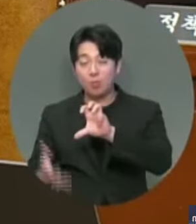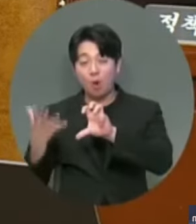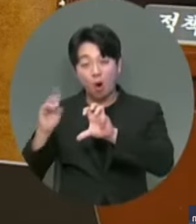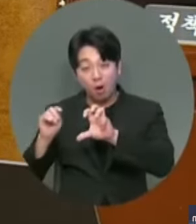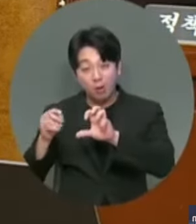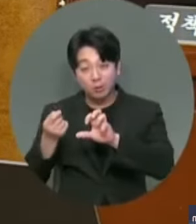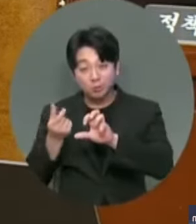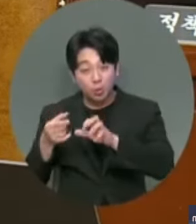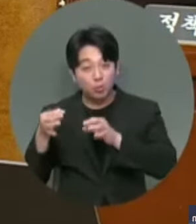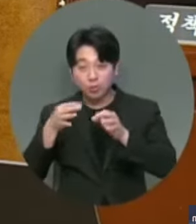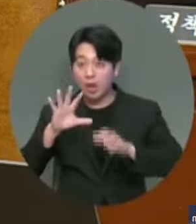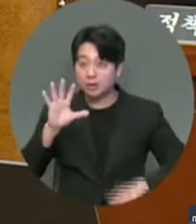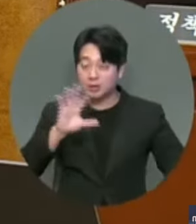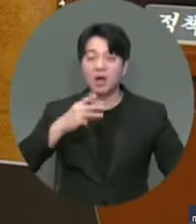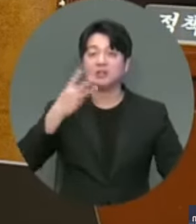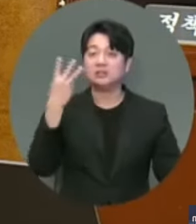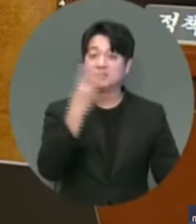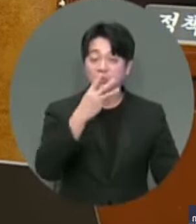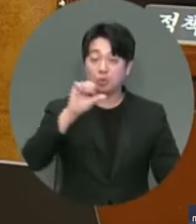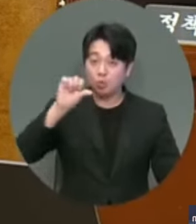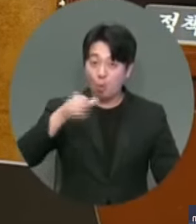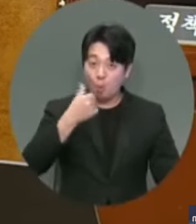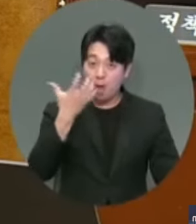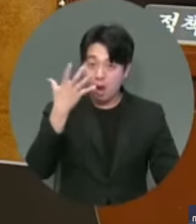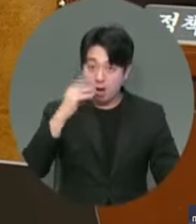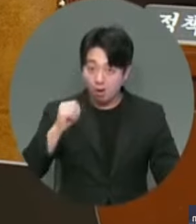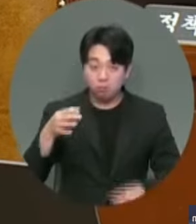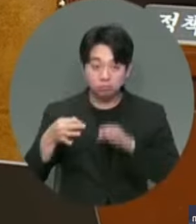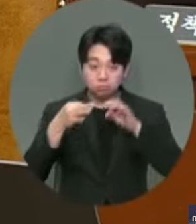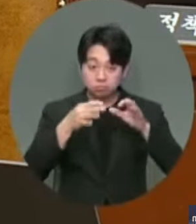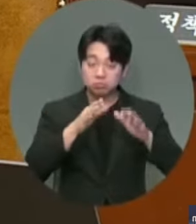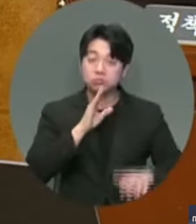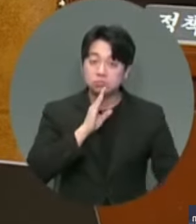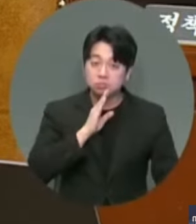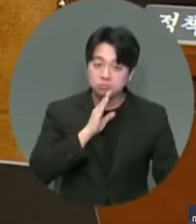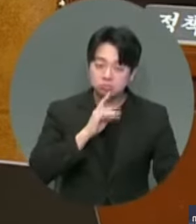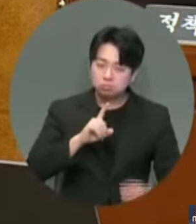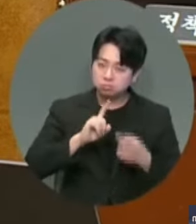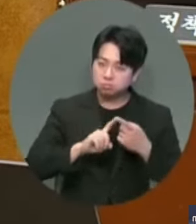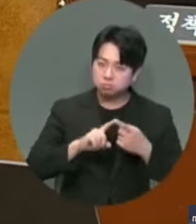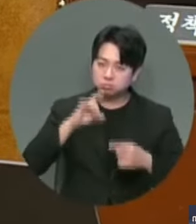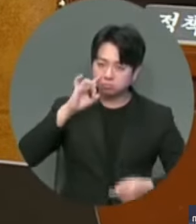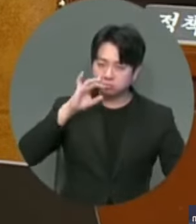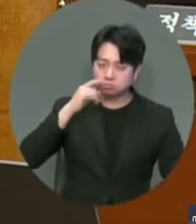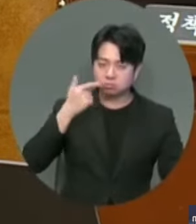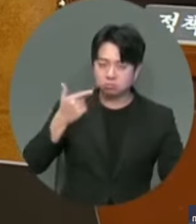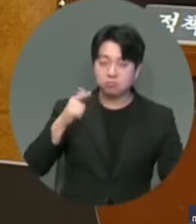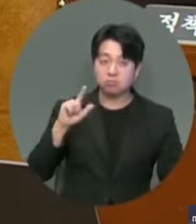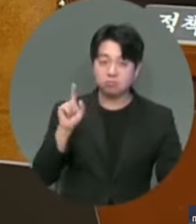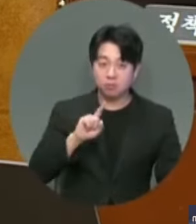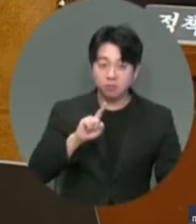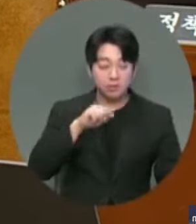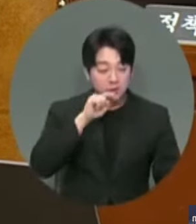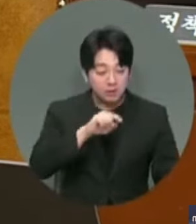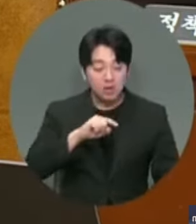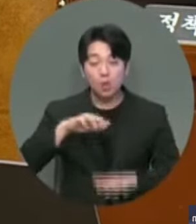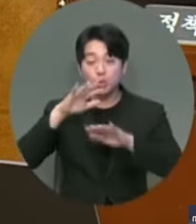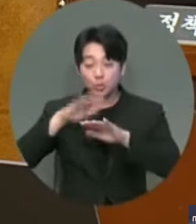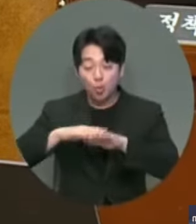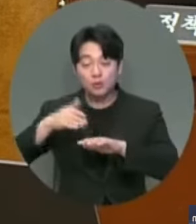지금 3,500억이 지금 예타 면제된 사업인데 제가 여쭤보는 이유가요. 지금 농식품부 통해 가지고